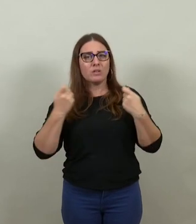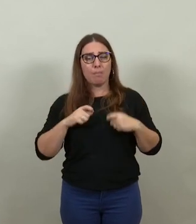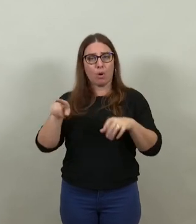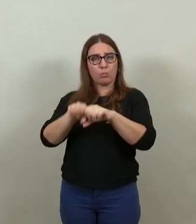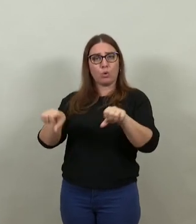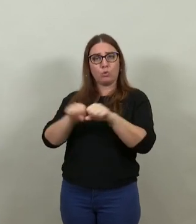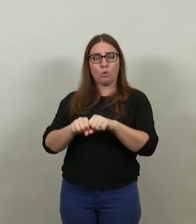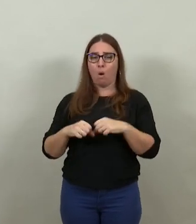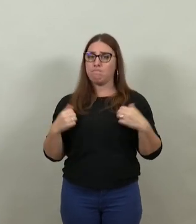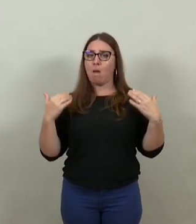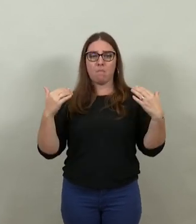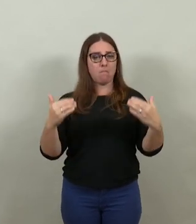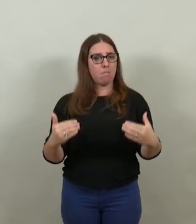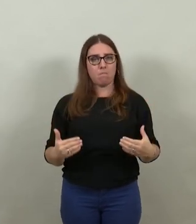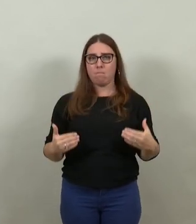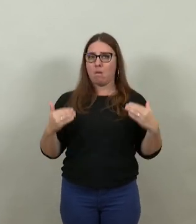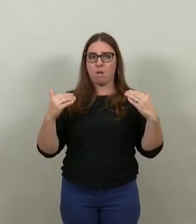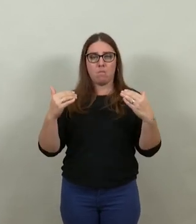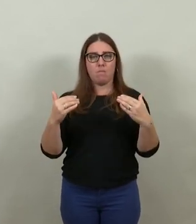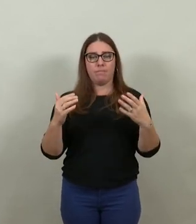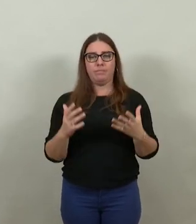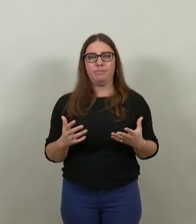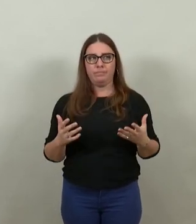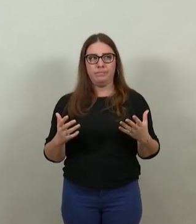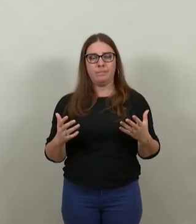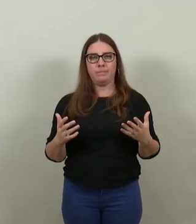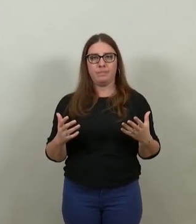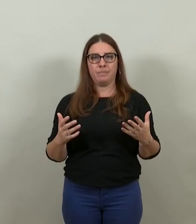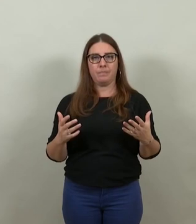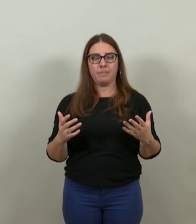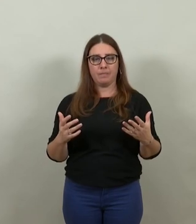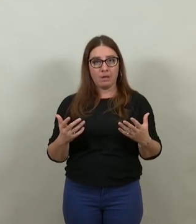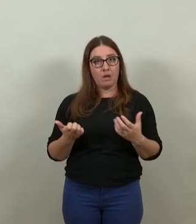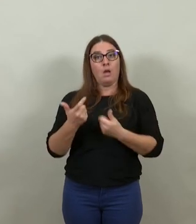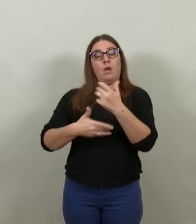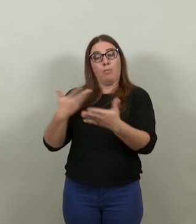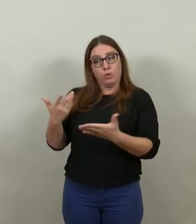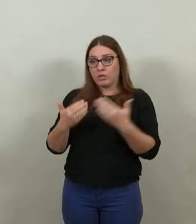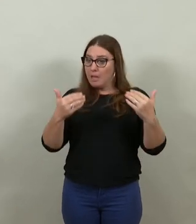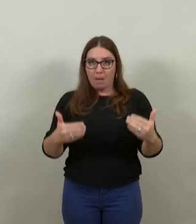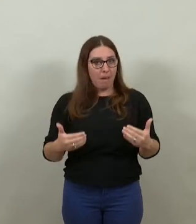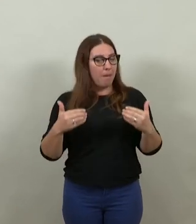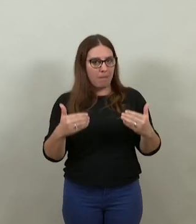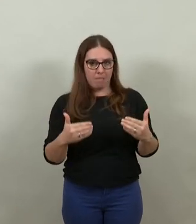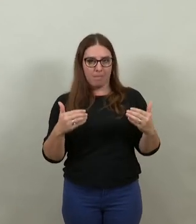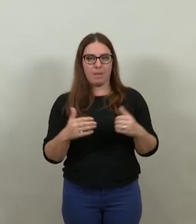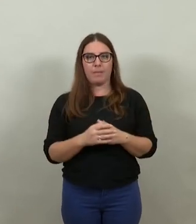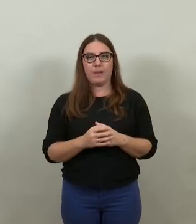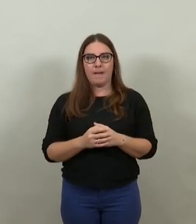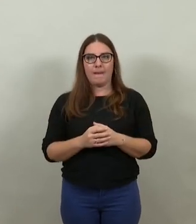été varié n'a pas varié pardon depuis ces dernières années et il doit donc